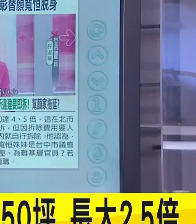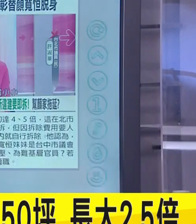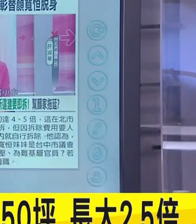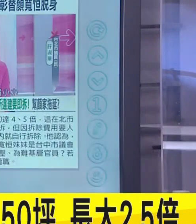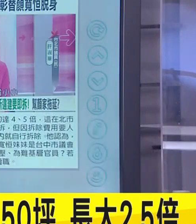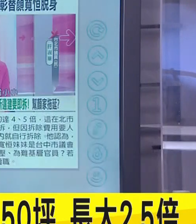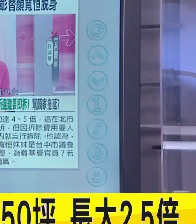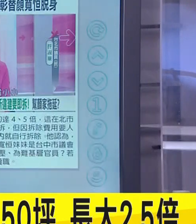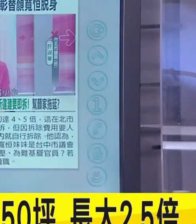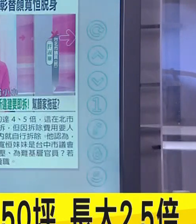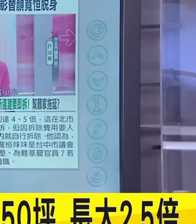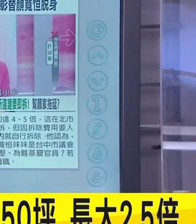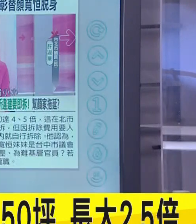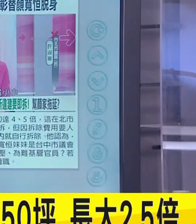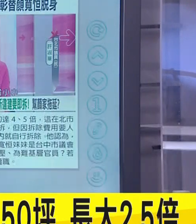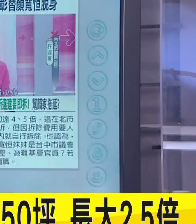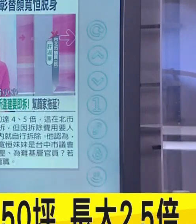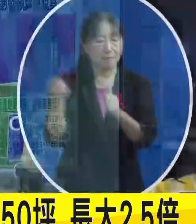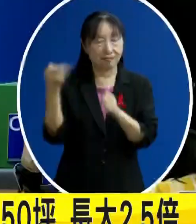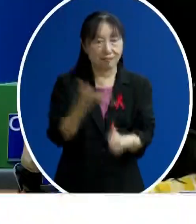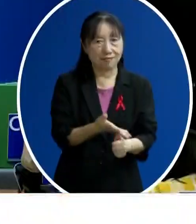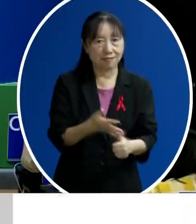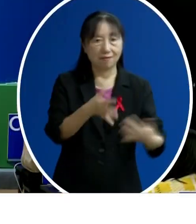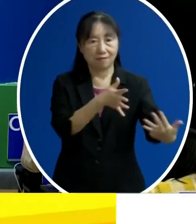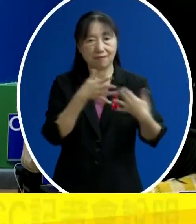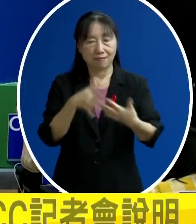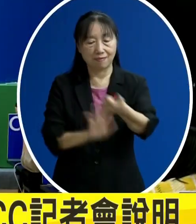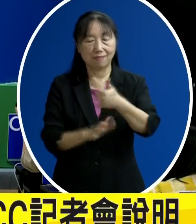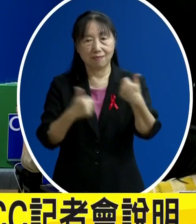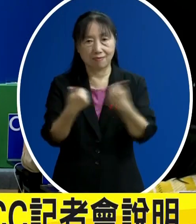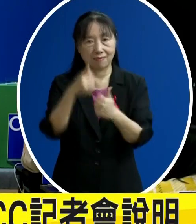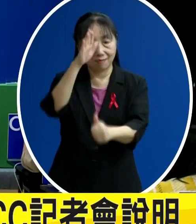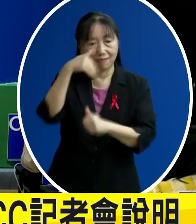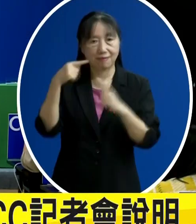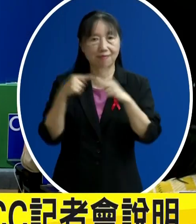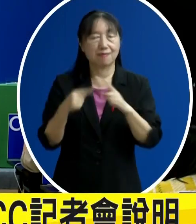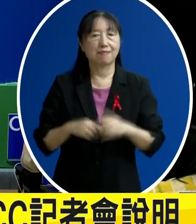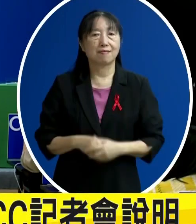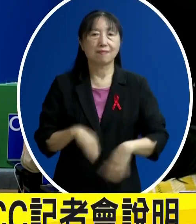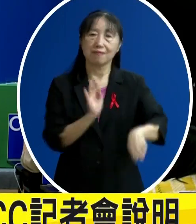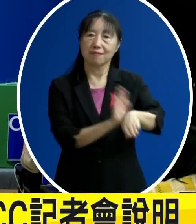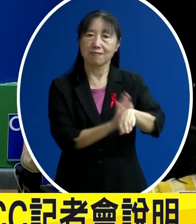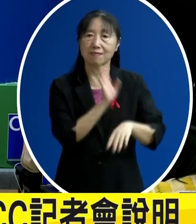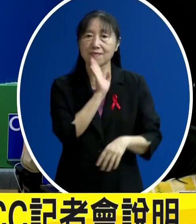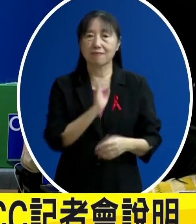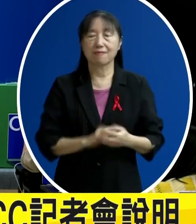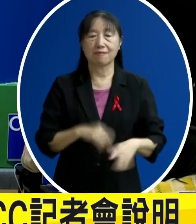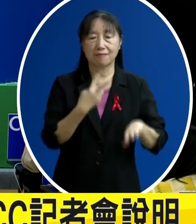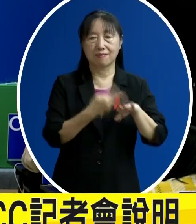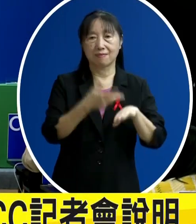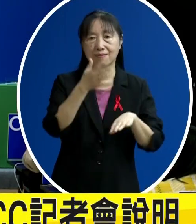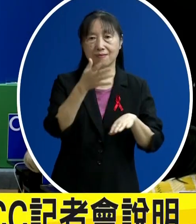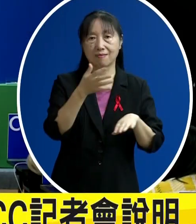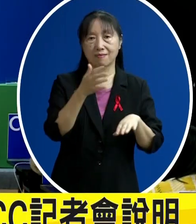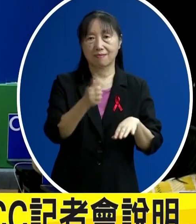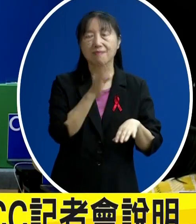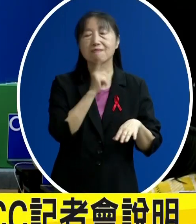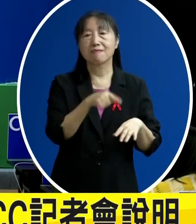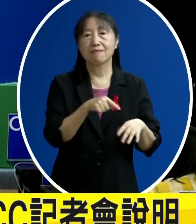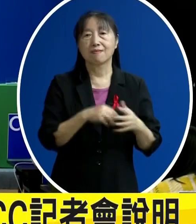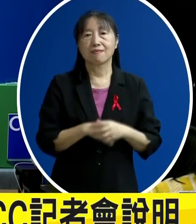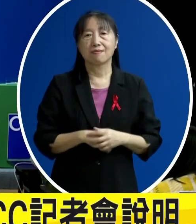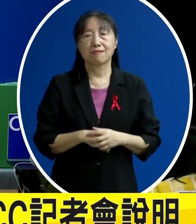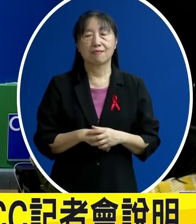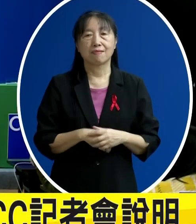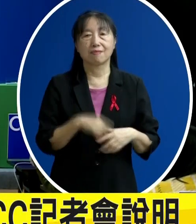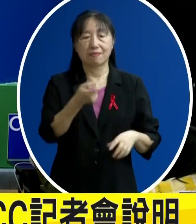已经开始了，我们准备来看现场情况。 居委会预防接种组的召集人，因为我左手边是罗富，还有在最